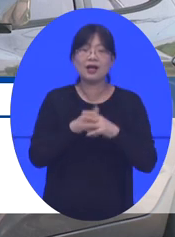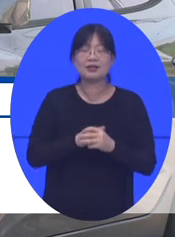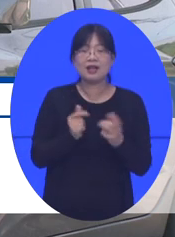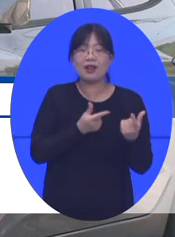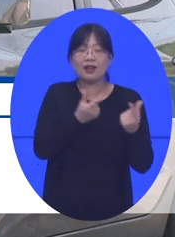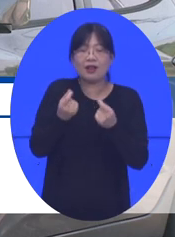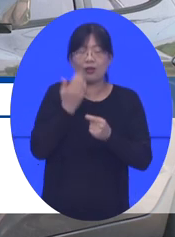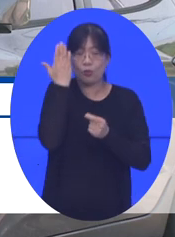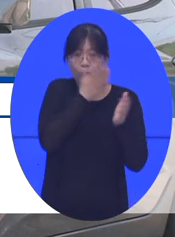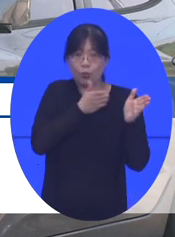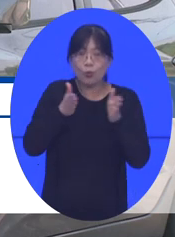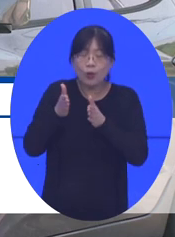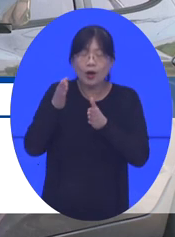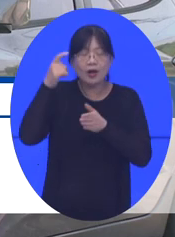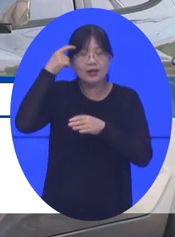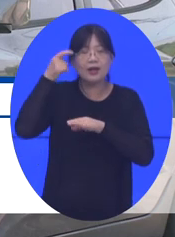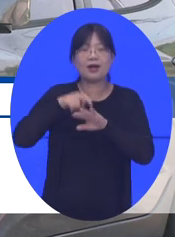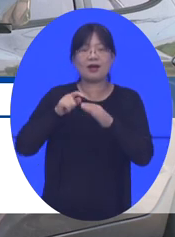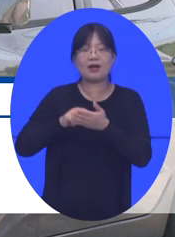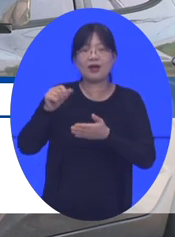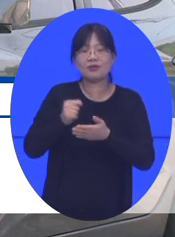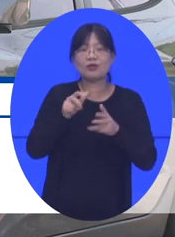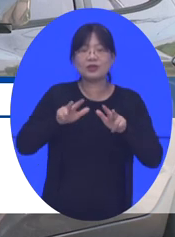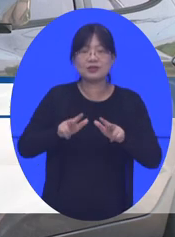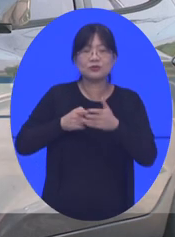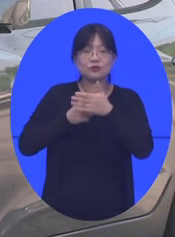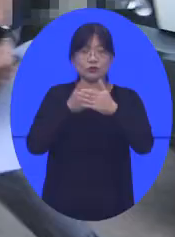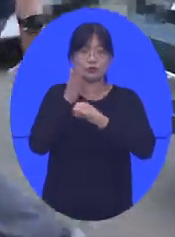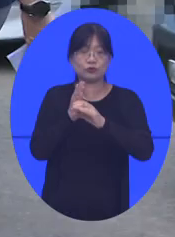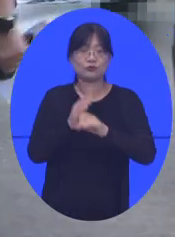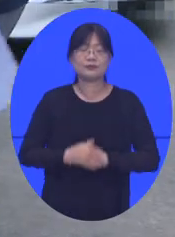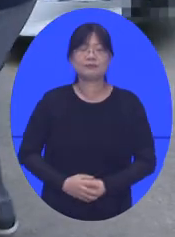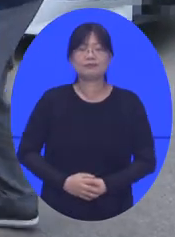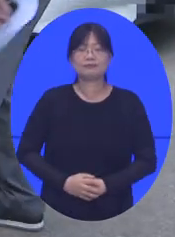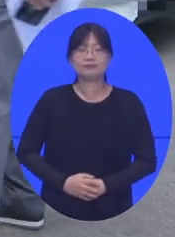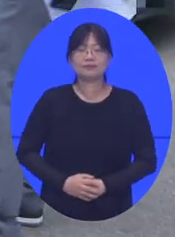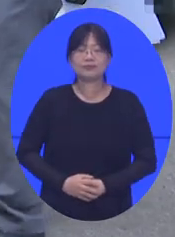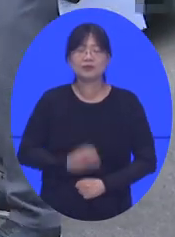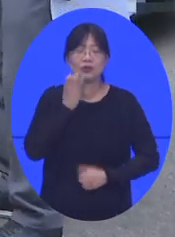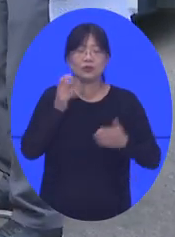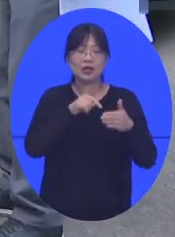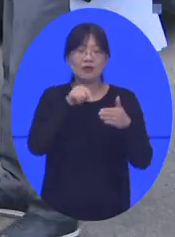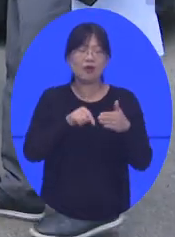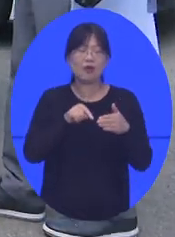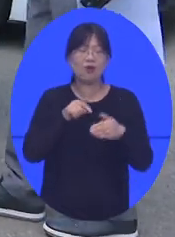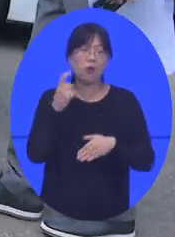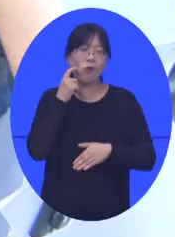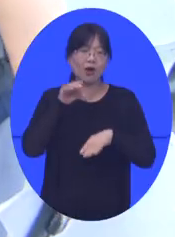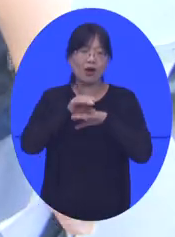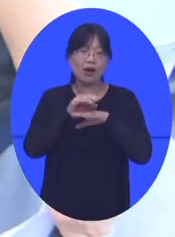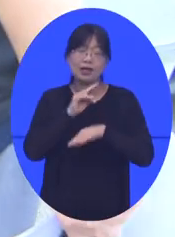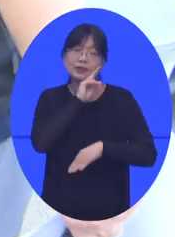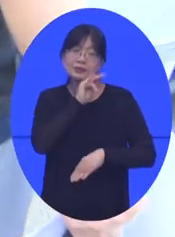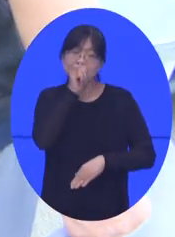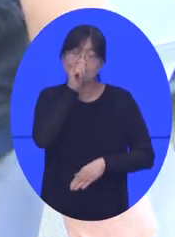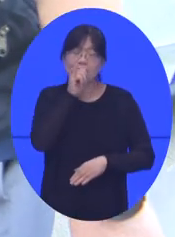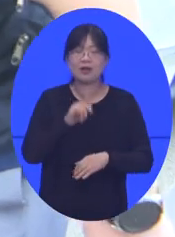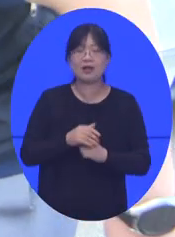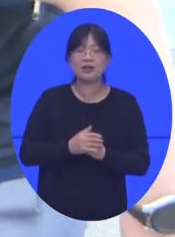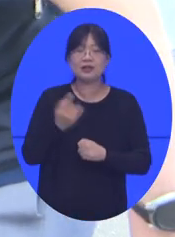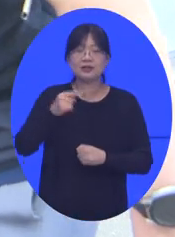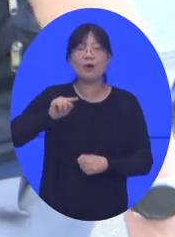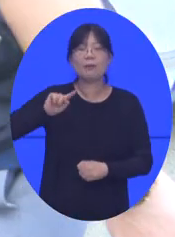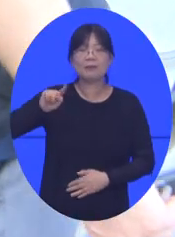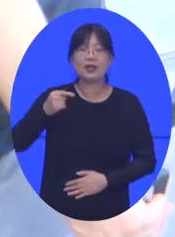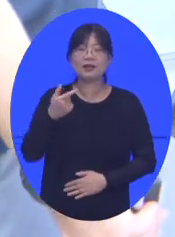정리를 한다는 그런 각오로 지금 추진할 예정입니다. 도내 대포차로 의심되는 차는 총